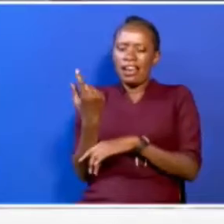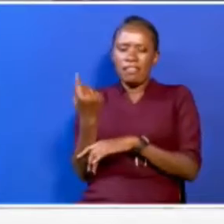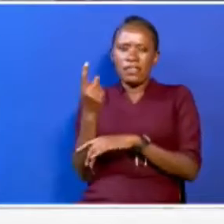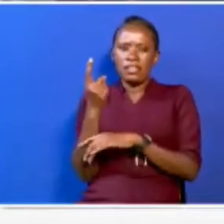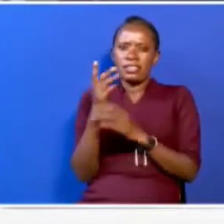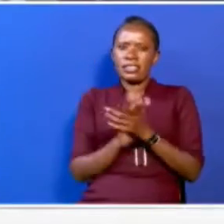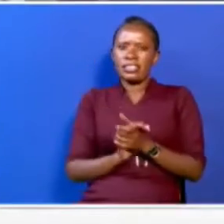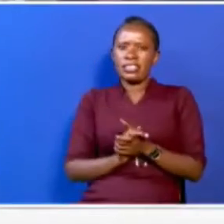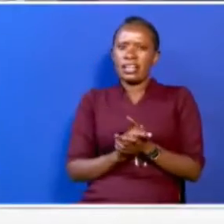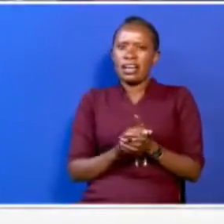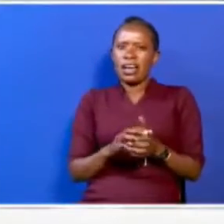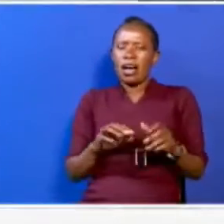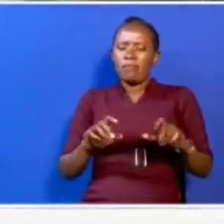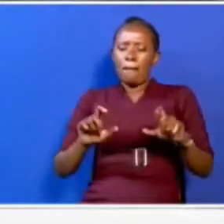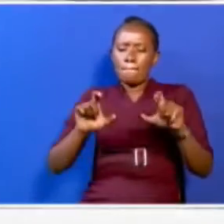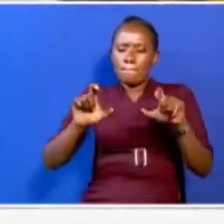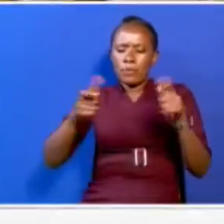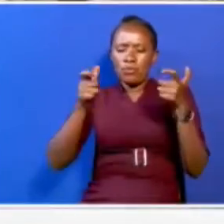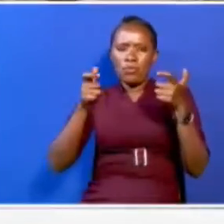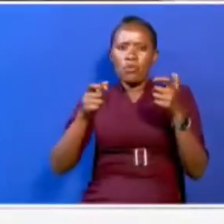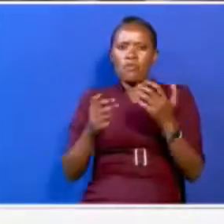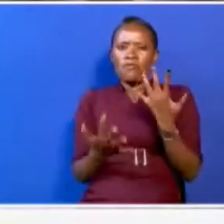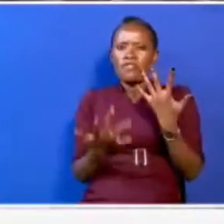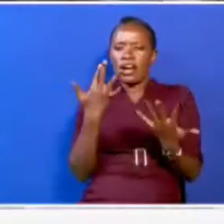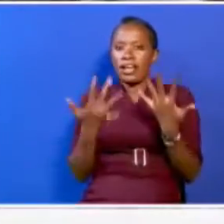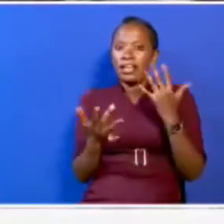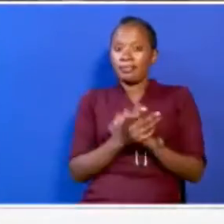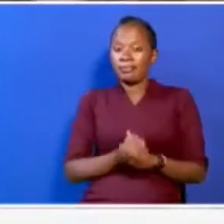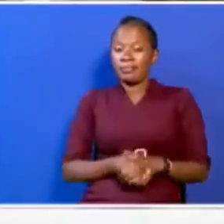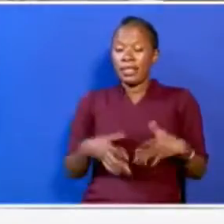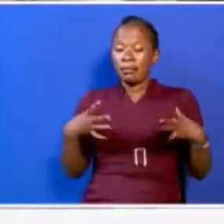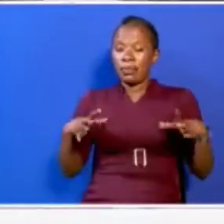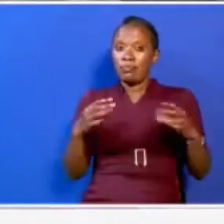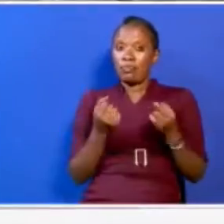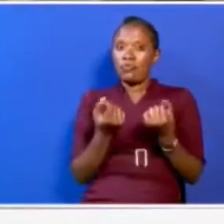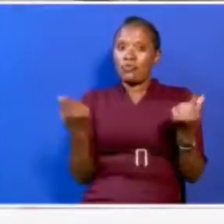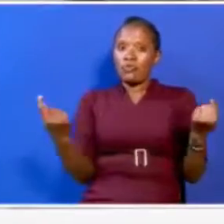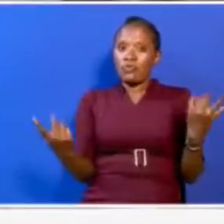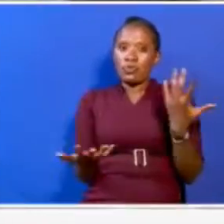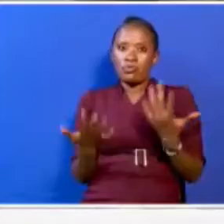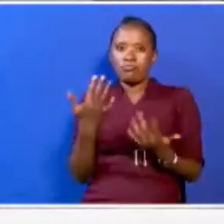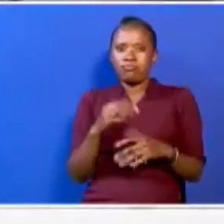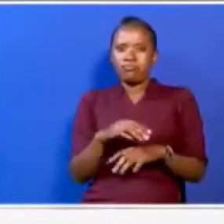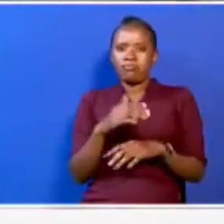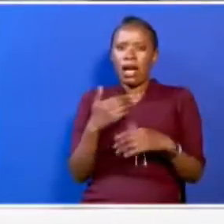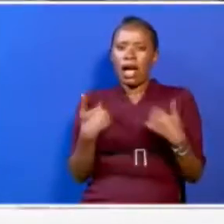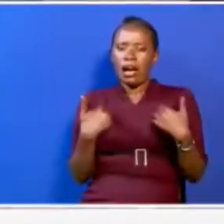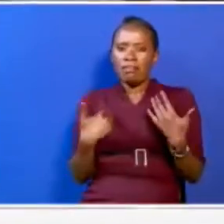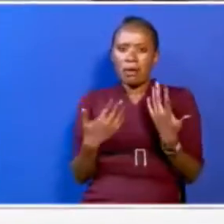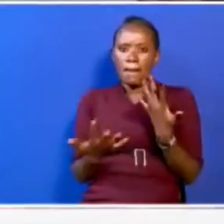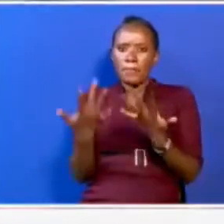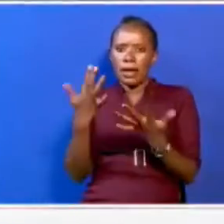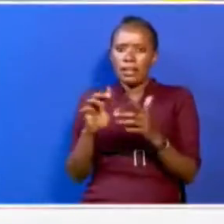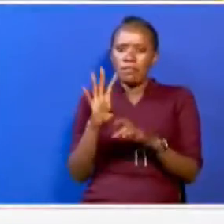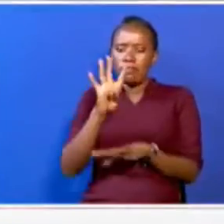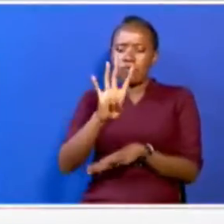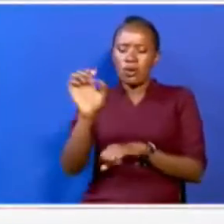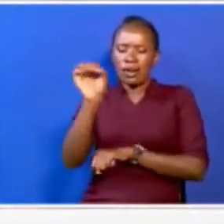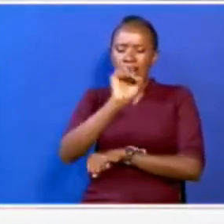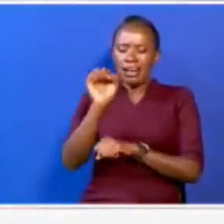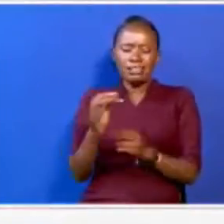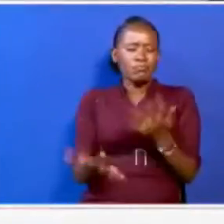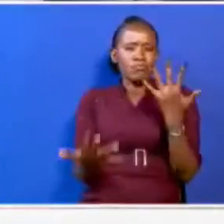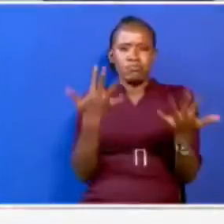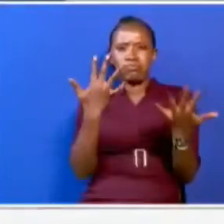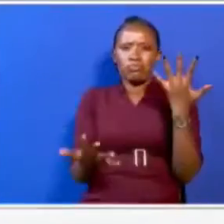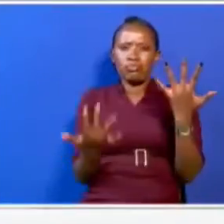sababu imekuwa na kama imespark moto. Katika kisa hicho watu kadhaa wameripotiwa kupata majeraha, huku magari manne